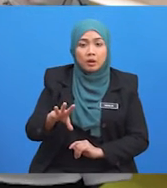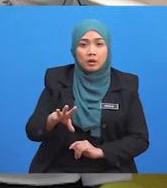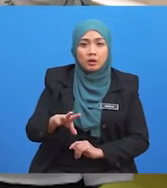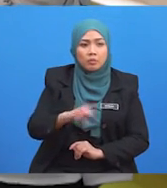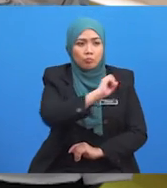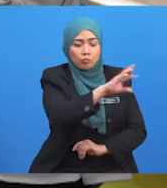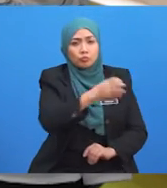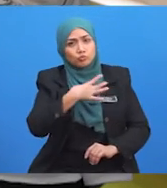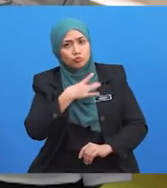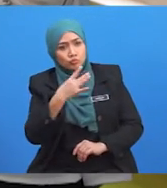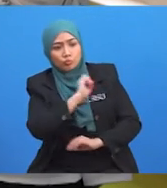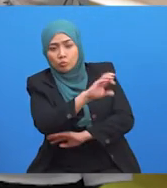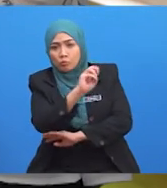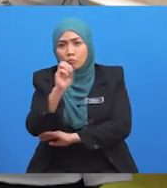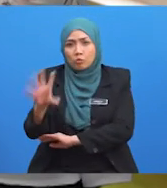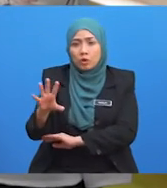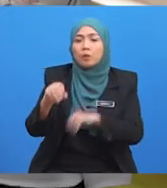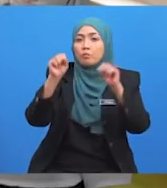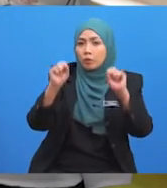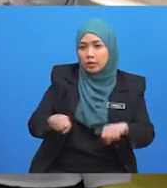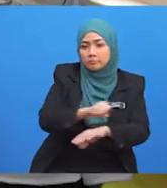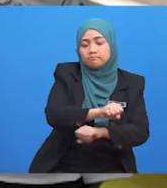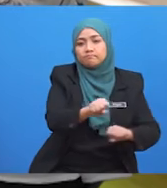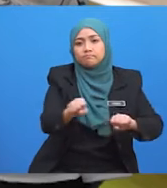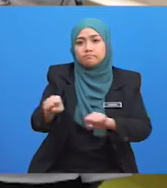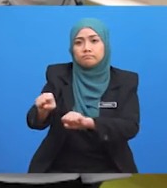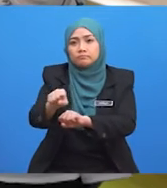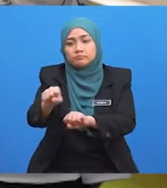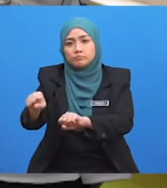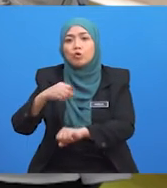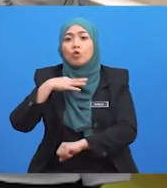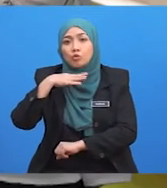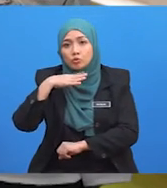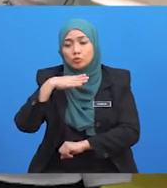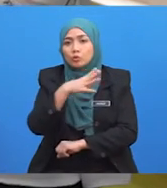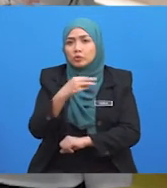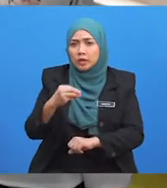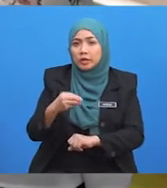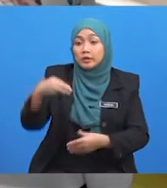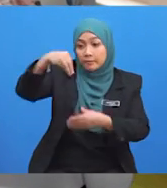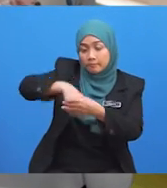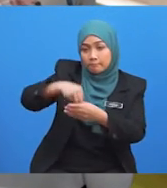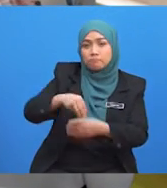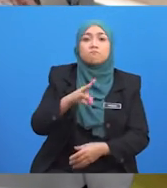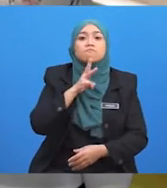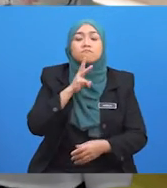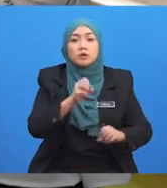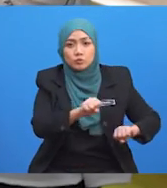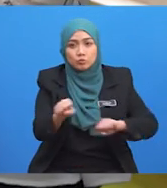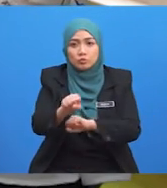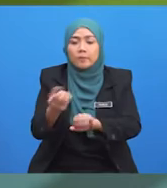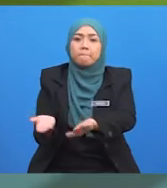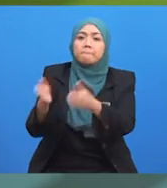tempat juga akan menyebabkan sungai tercemar dan hidupan sungai mati. Betul tak Encik Gugen? Betul Encik